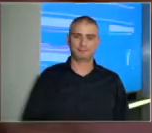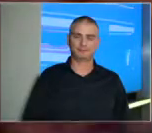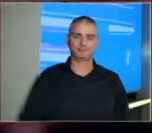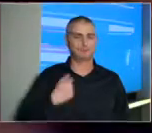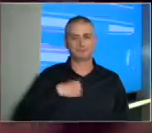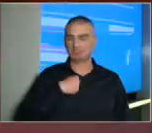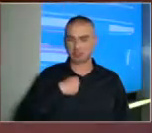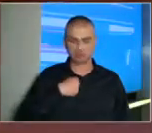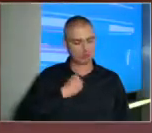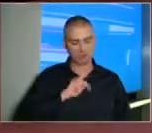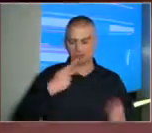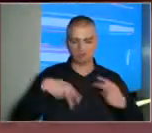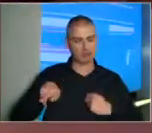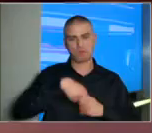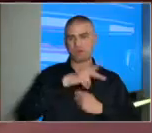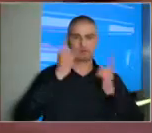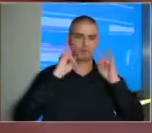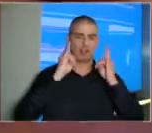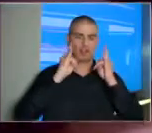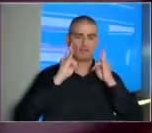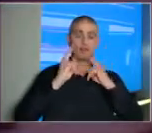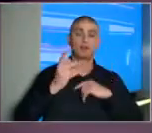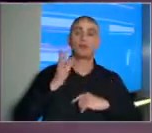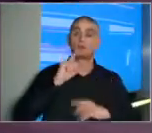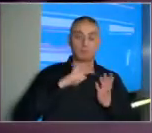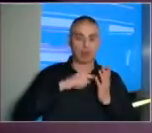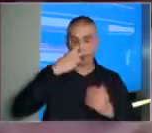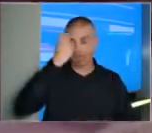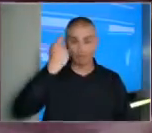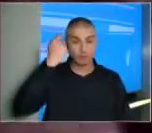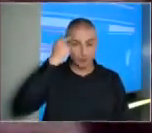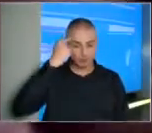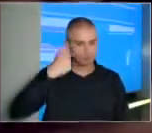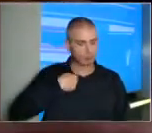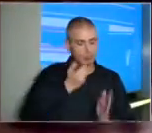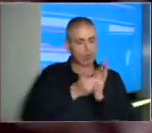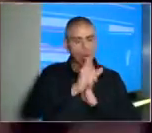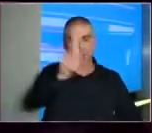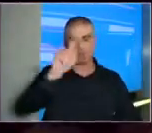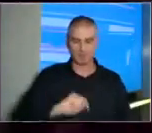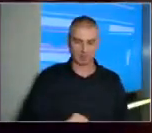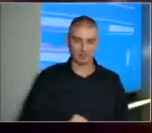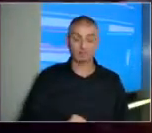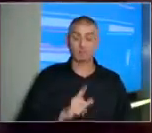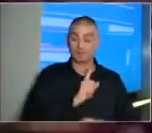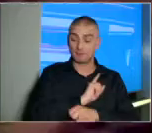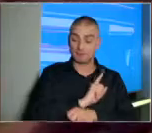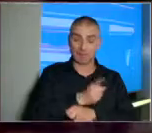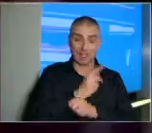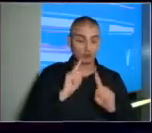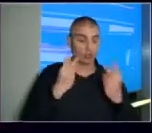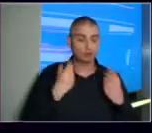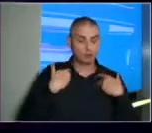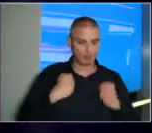אנחנו לא מפחדים להסתובב בחברון, מפני שהערבים יודעים שאנחנו לא מבטרים להם. מיד כשקורה אירוע